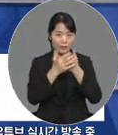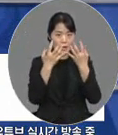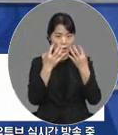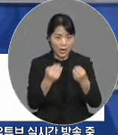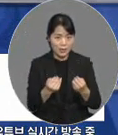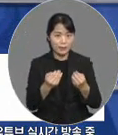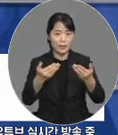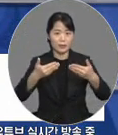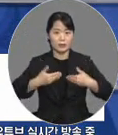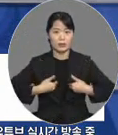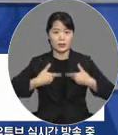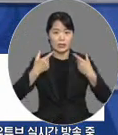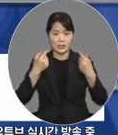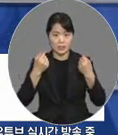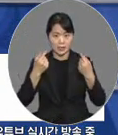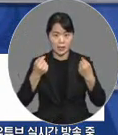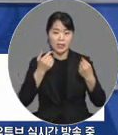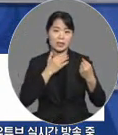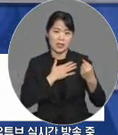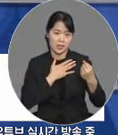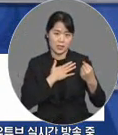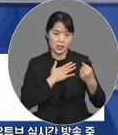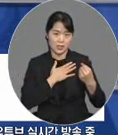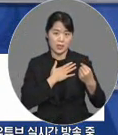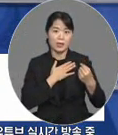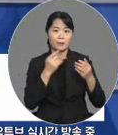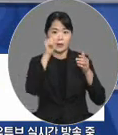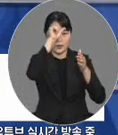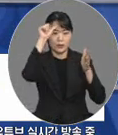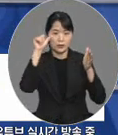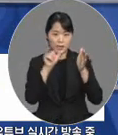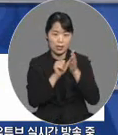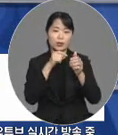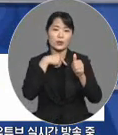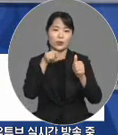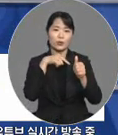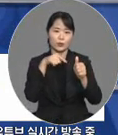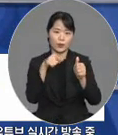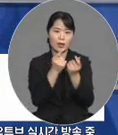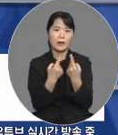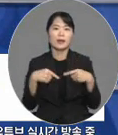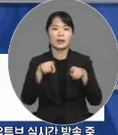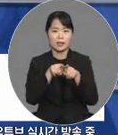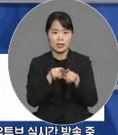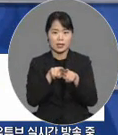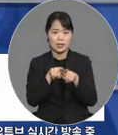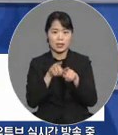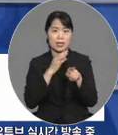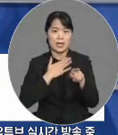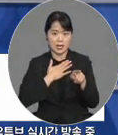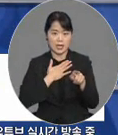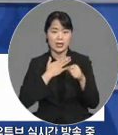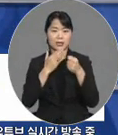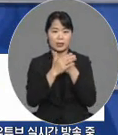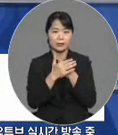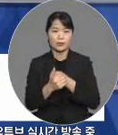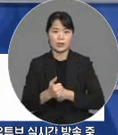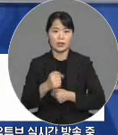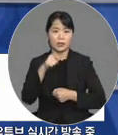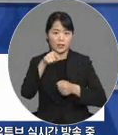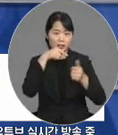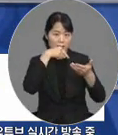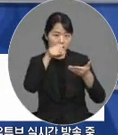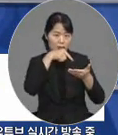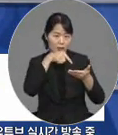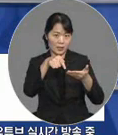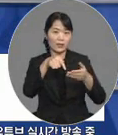교육감의 평생의 교육 동지였습니다. 노키 교육 정책을 꼭 이어가고